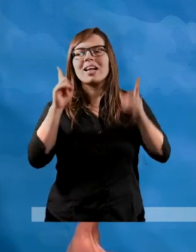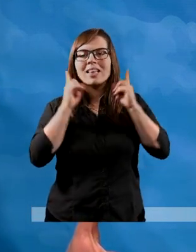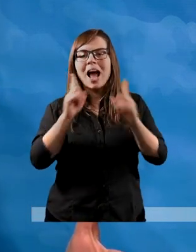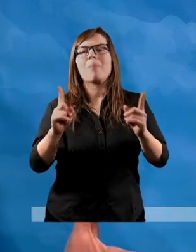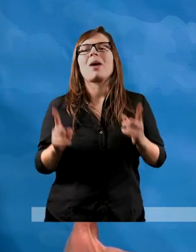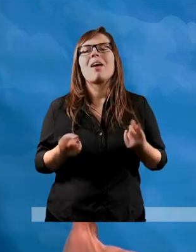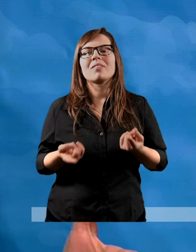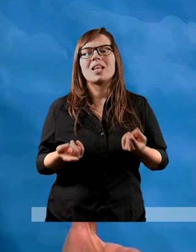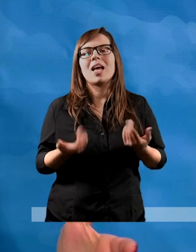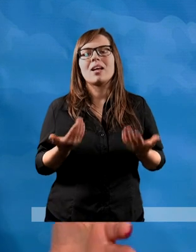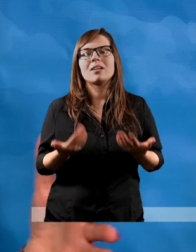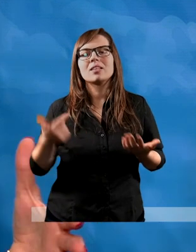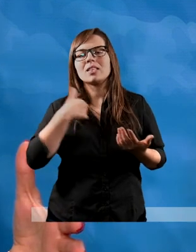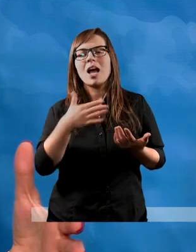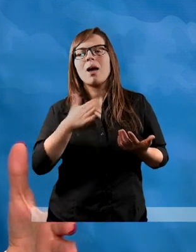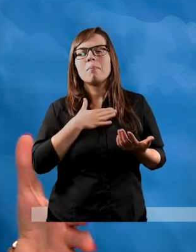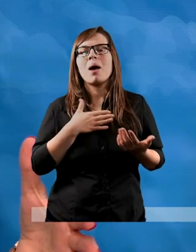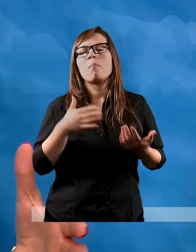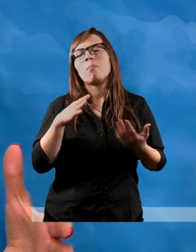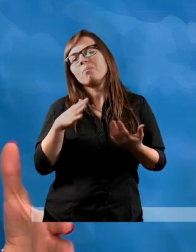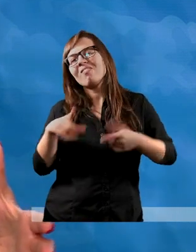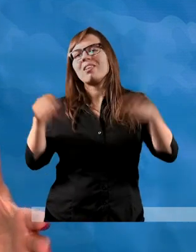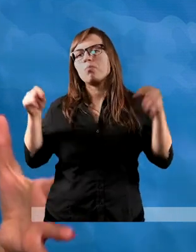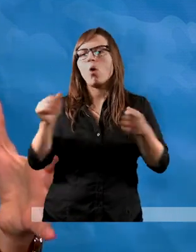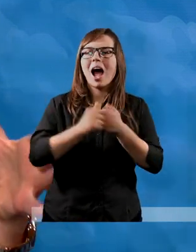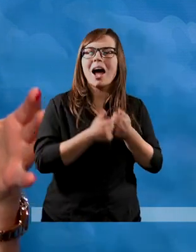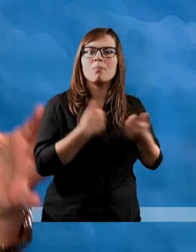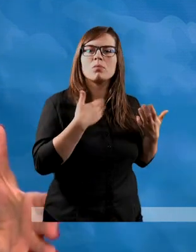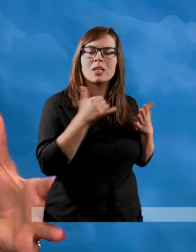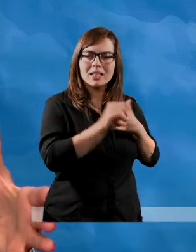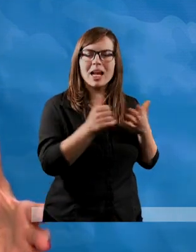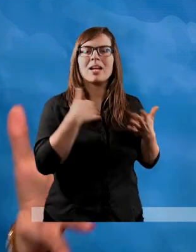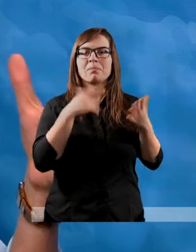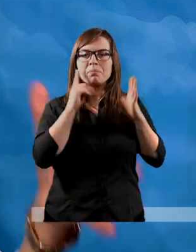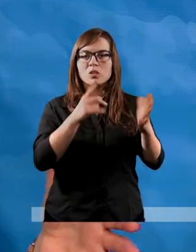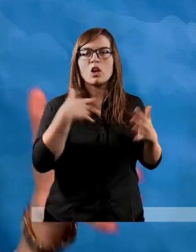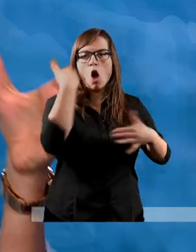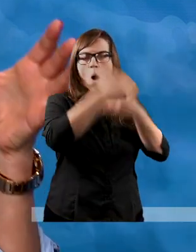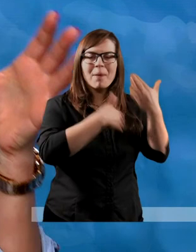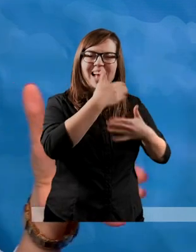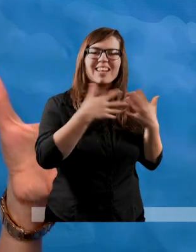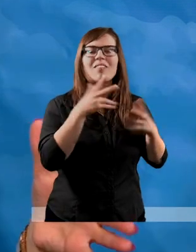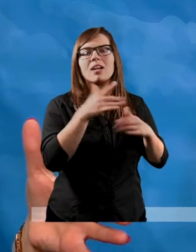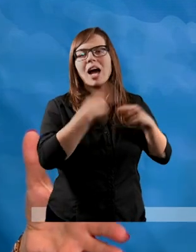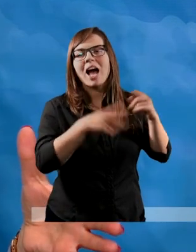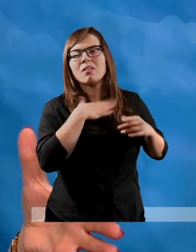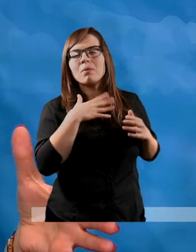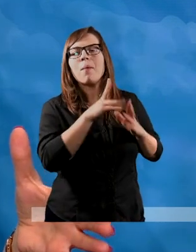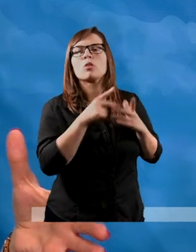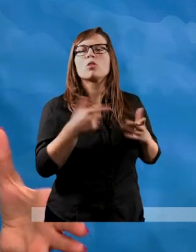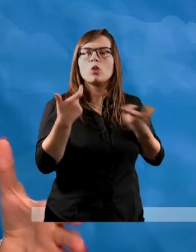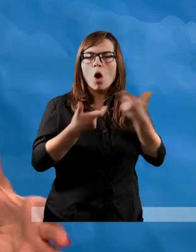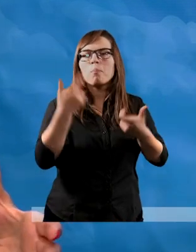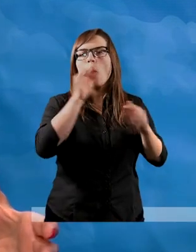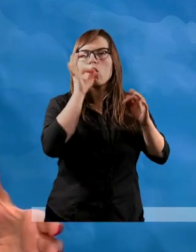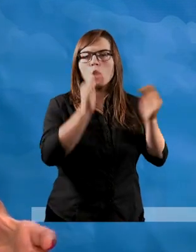naprawdę ja mam opcję albo w momencie, kiedy jestem ranna, być opatrywana w Bożym namiocie po prostu,